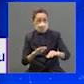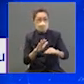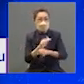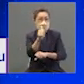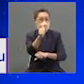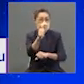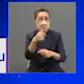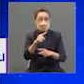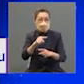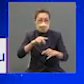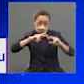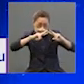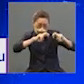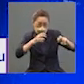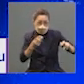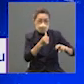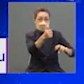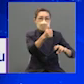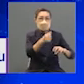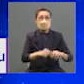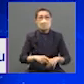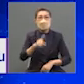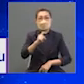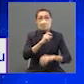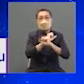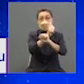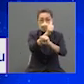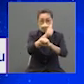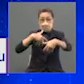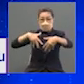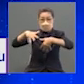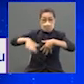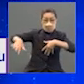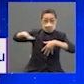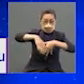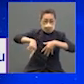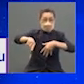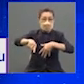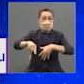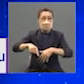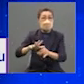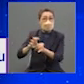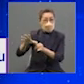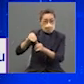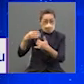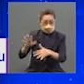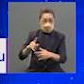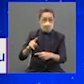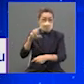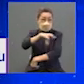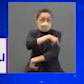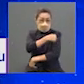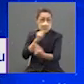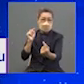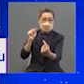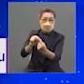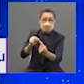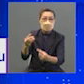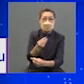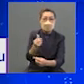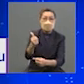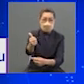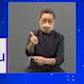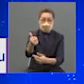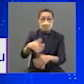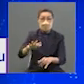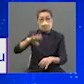ด-19 เนี่ยสามารถที่จะรองรับสถานการณ์จำนวนผู้ติดเชื้อได้แล้วก็เพื่อเป็นการเข้าถึงการวิจัยการรักษาได้อย่างรวดเร็ว